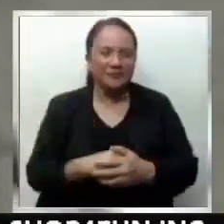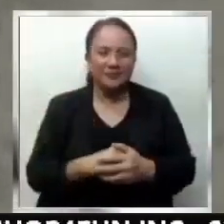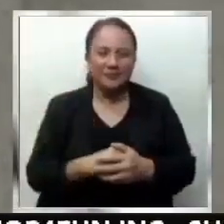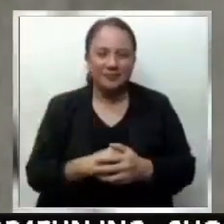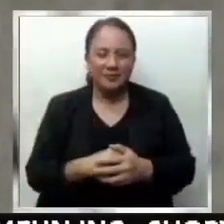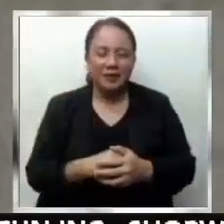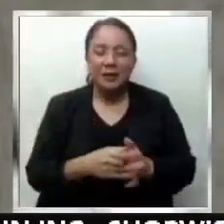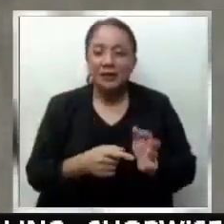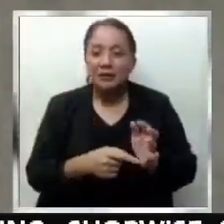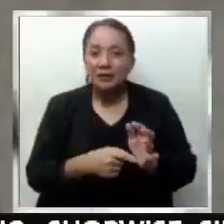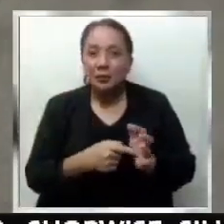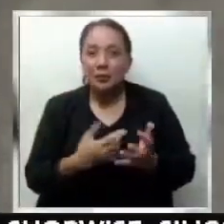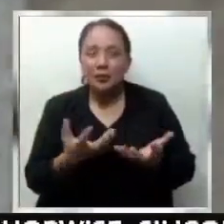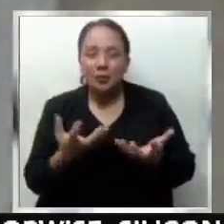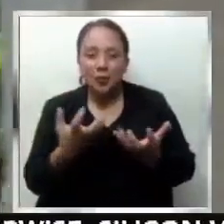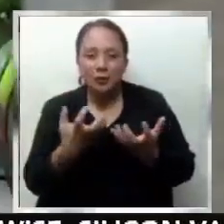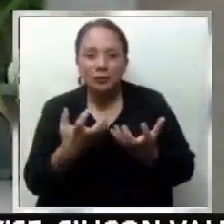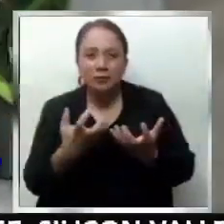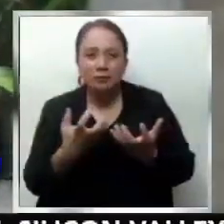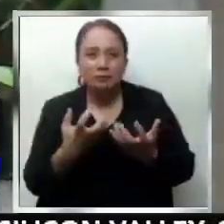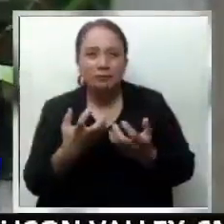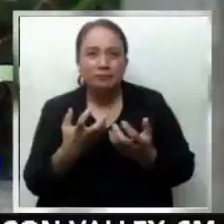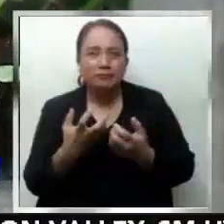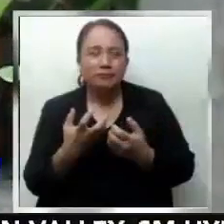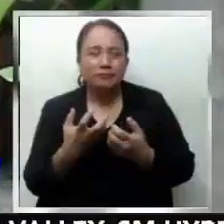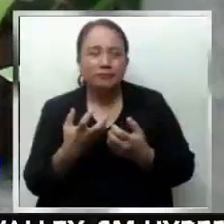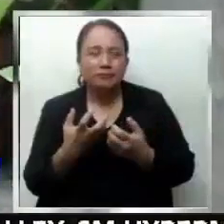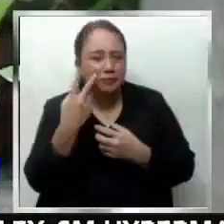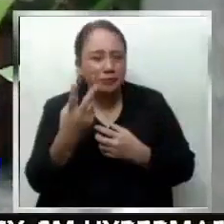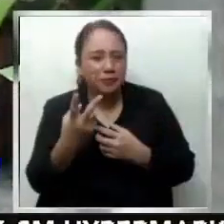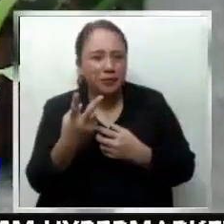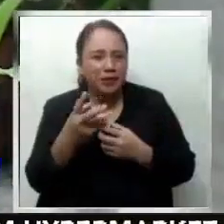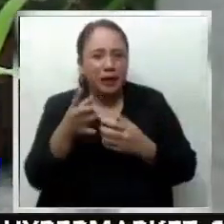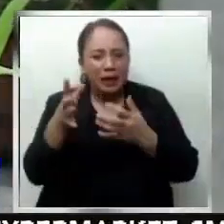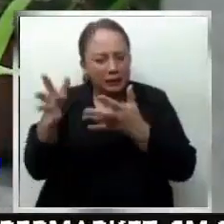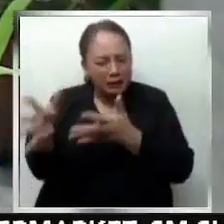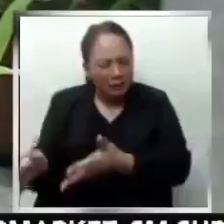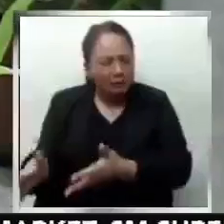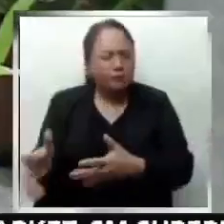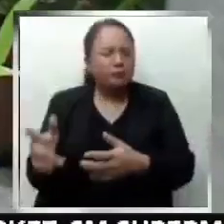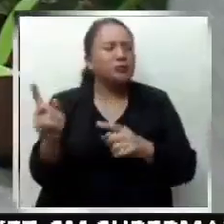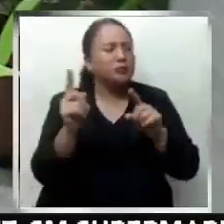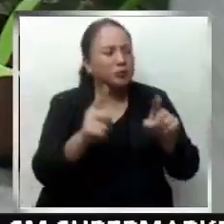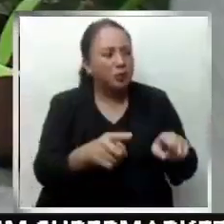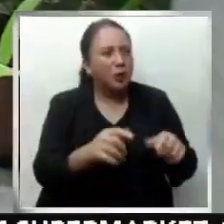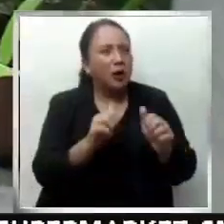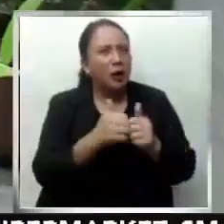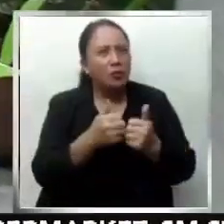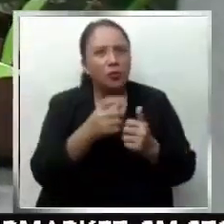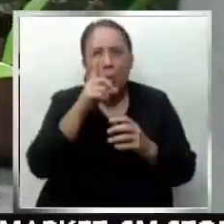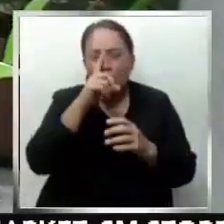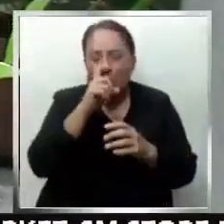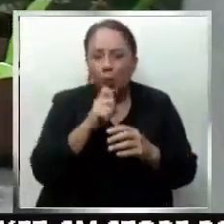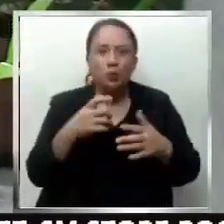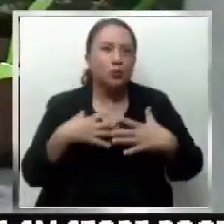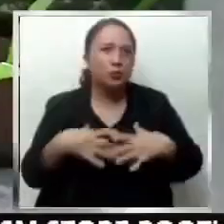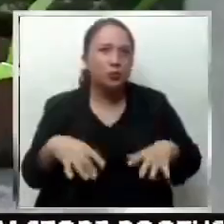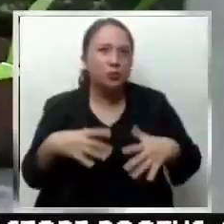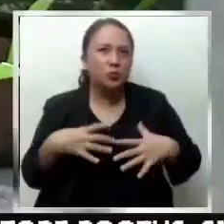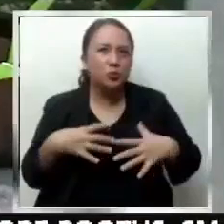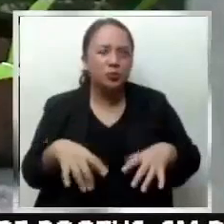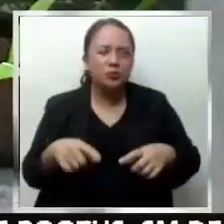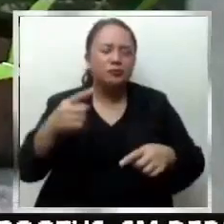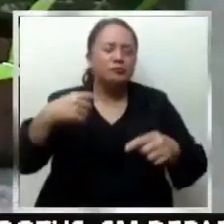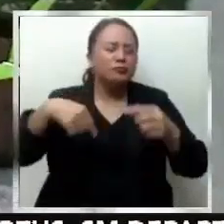pansamantala nating iwanan ang mundong ginagalawan. Sa pamamagitan ng mga lumang kasuotan, balikan natin ang nakaraan